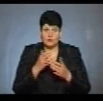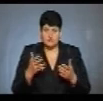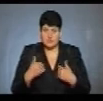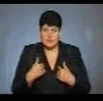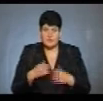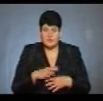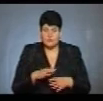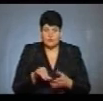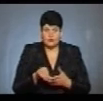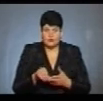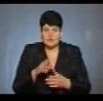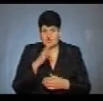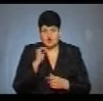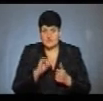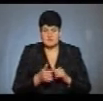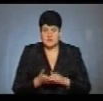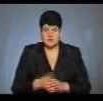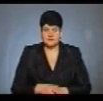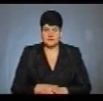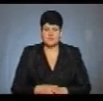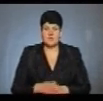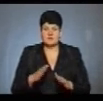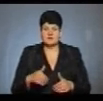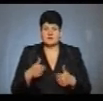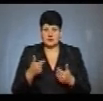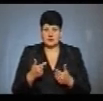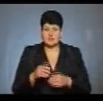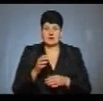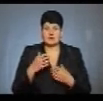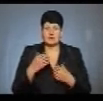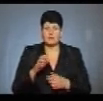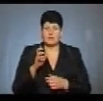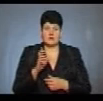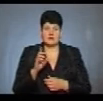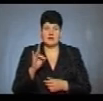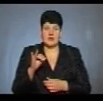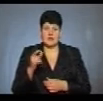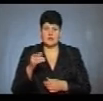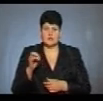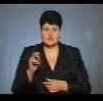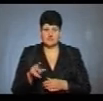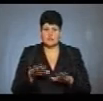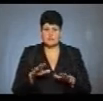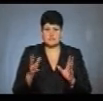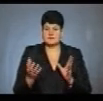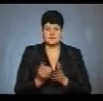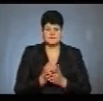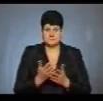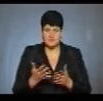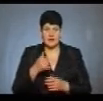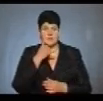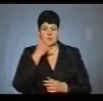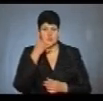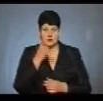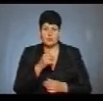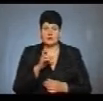що я не був, то нічна зміна. Ми звернулися до начальника станції Богдана Регенчука. На місці його не застали. Телефоном